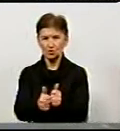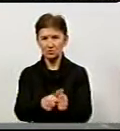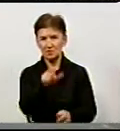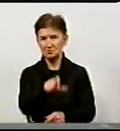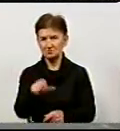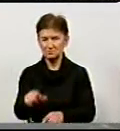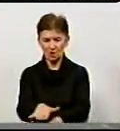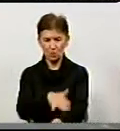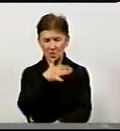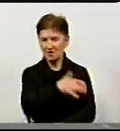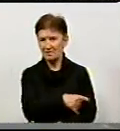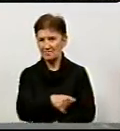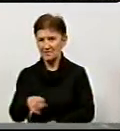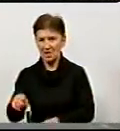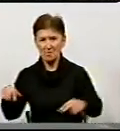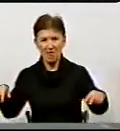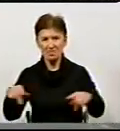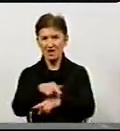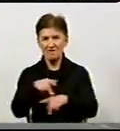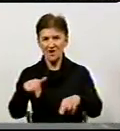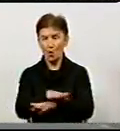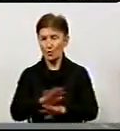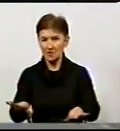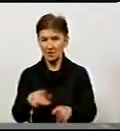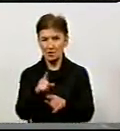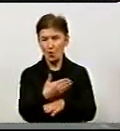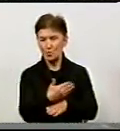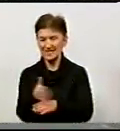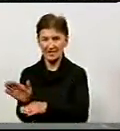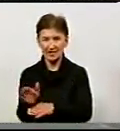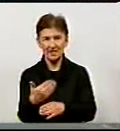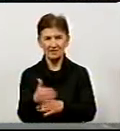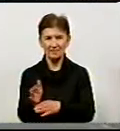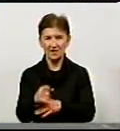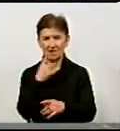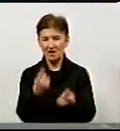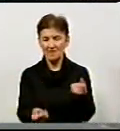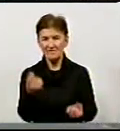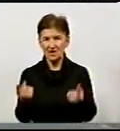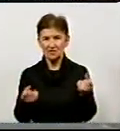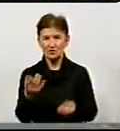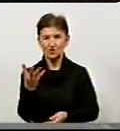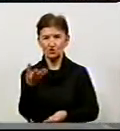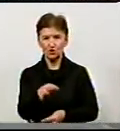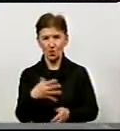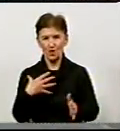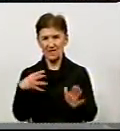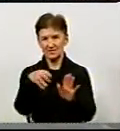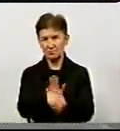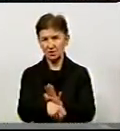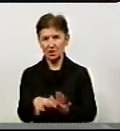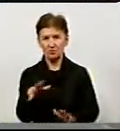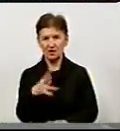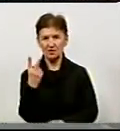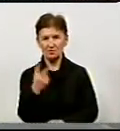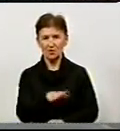квартири тривалий час не виходили з будинку. Рятувальники, відкривши двері, на місці події виявили тіла чотирьох загиблих. Серед них було